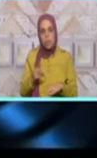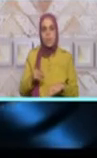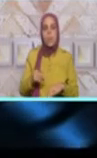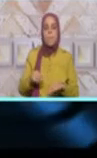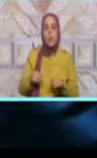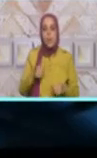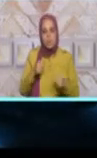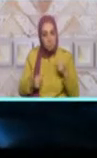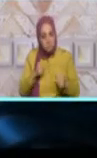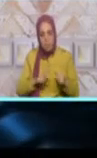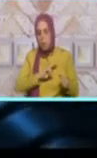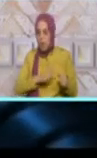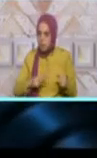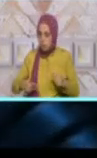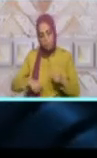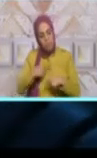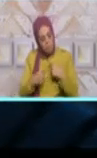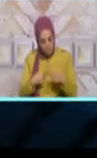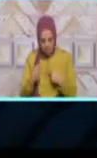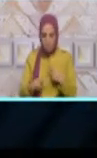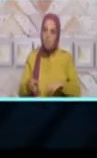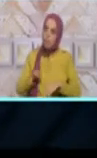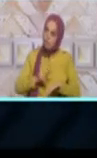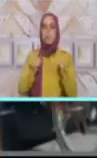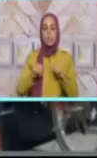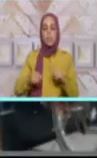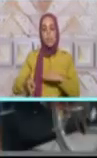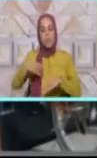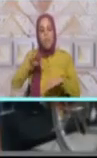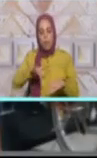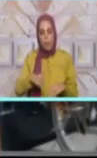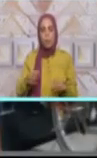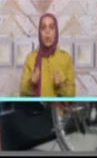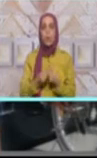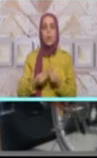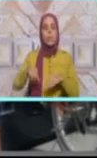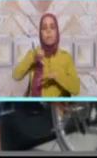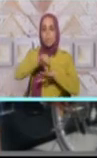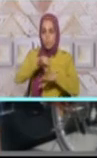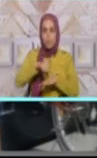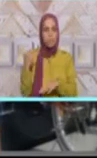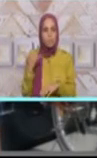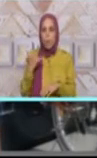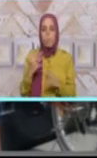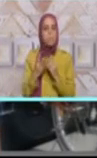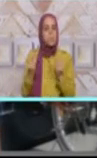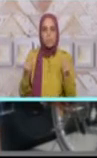وسيلة أخرى بيستخدمها في العودة. هناك محطة رئيسية أيضا